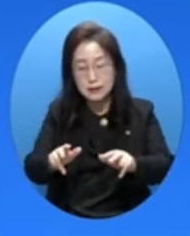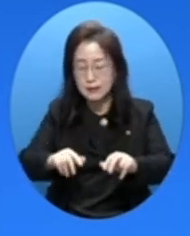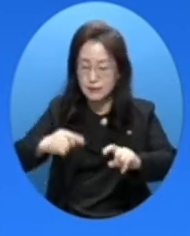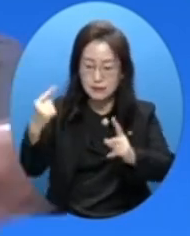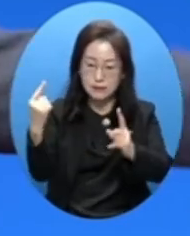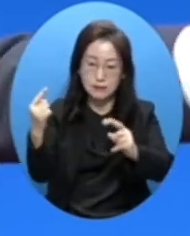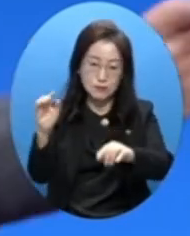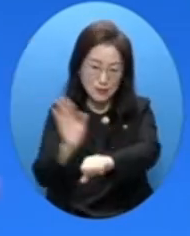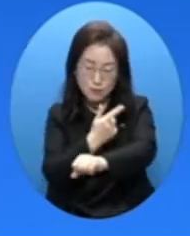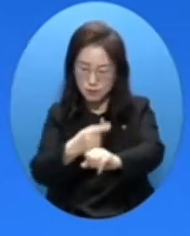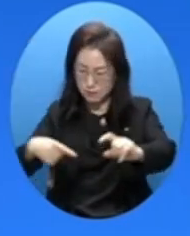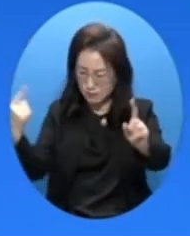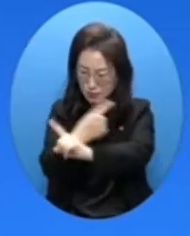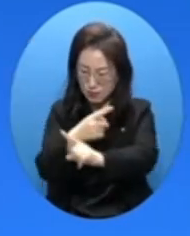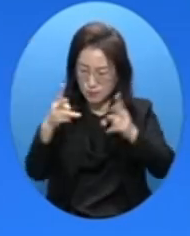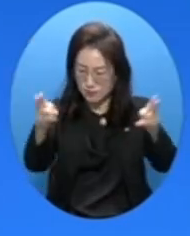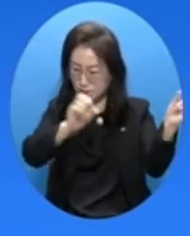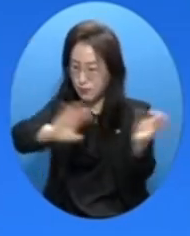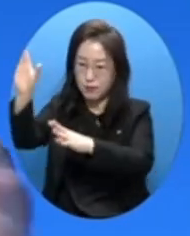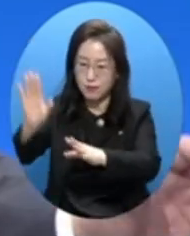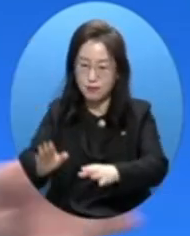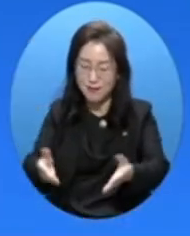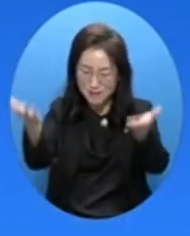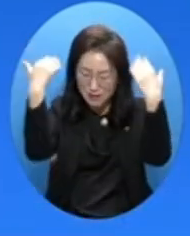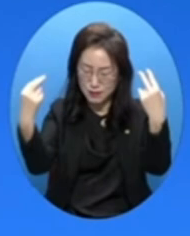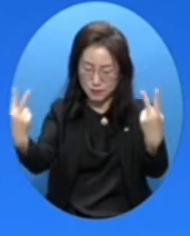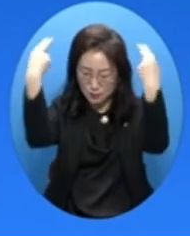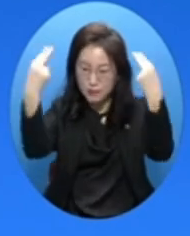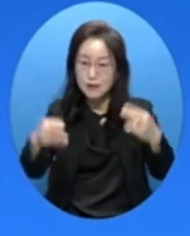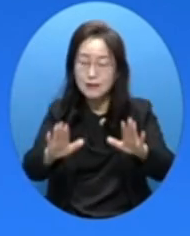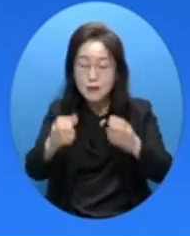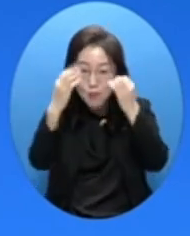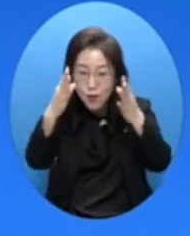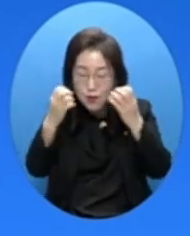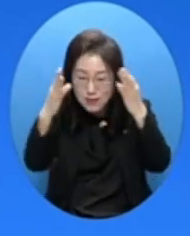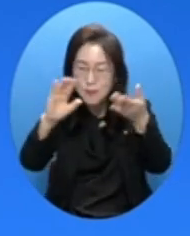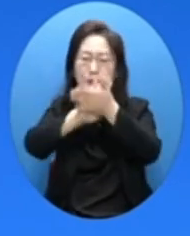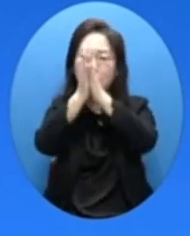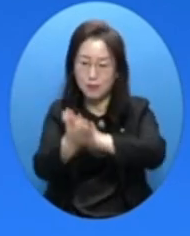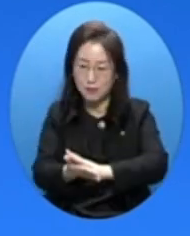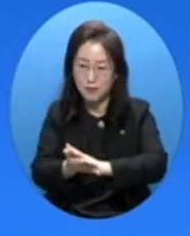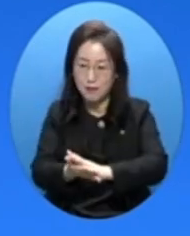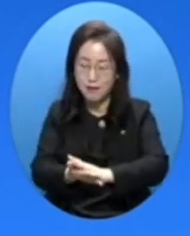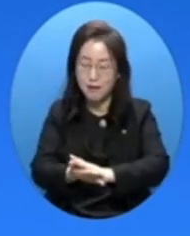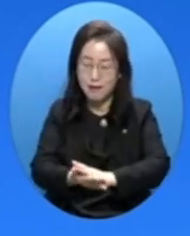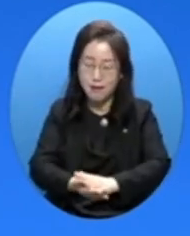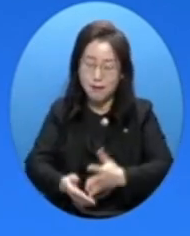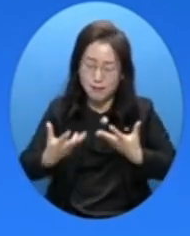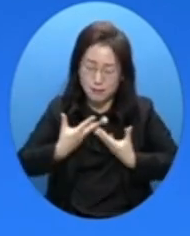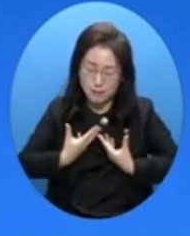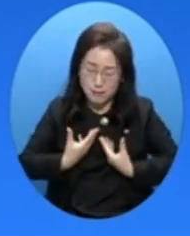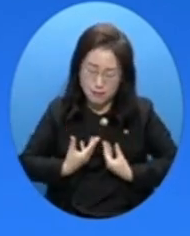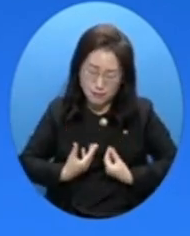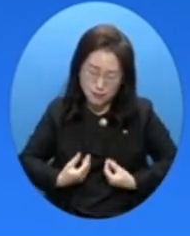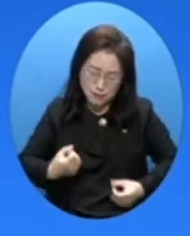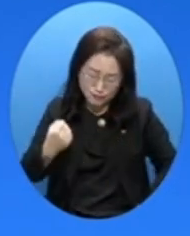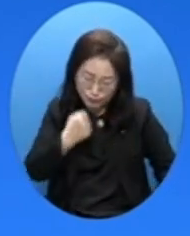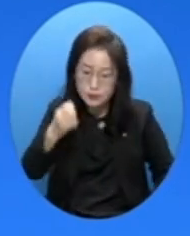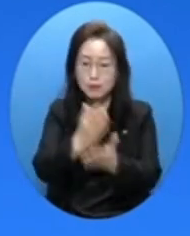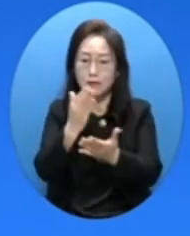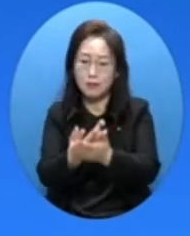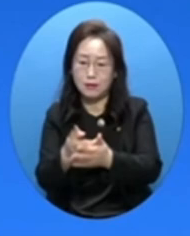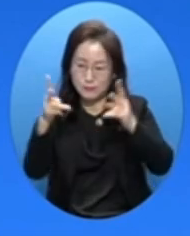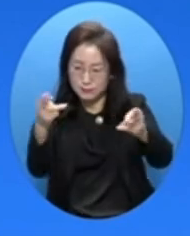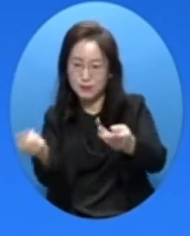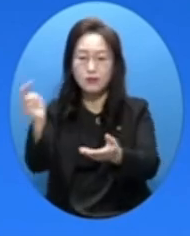것을 내던져 버려야 됩니다. 이전 것은 지나갔으니 보라 새 것이 되었도다. 더 이상 절망의 자리에 머물러 있지 마십시오.